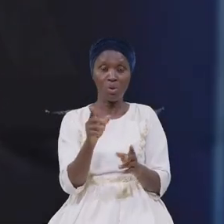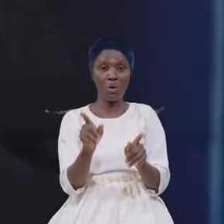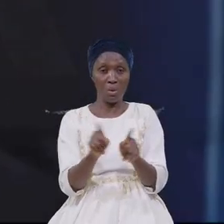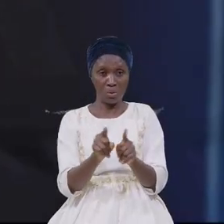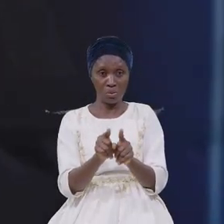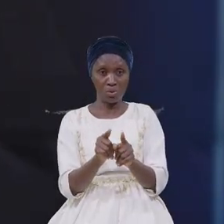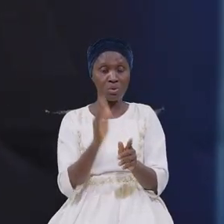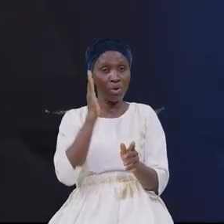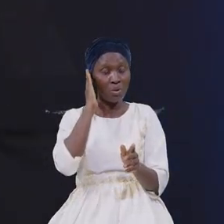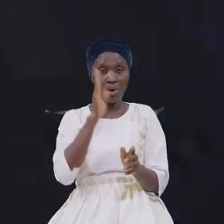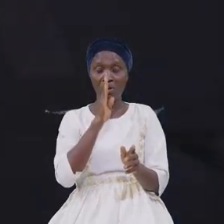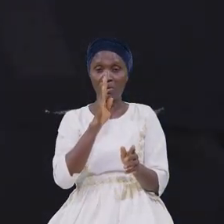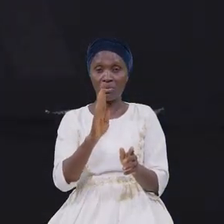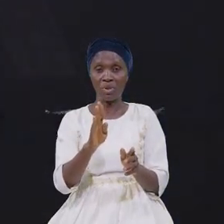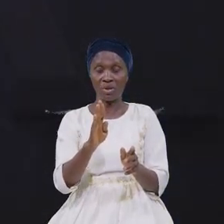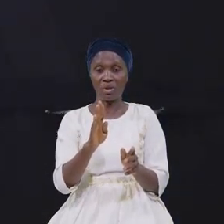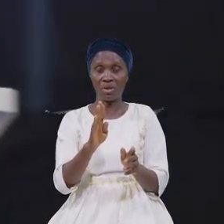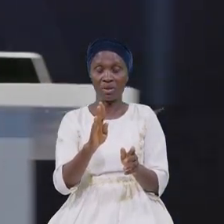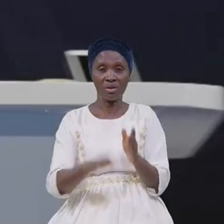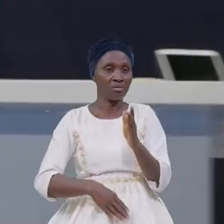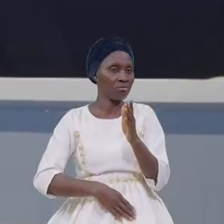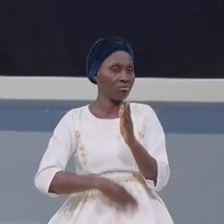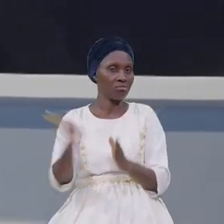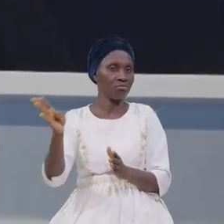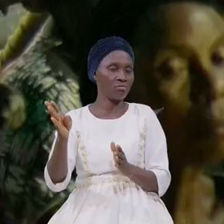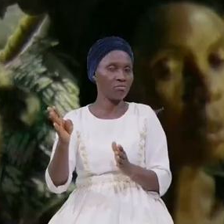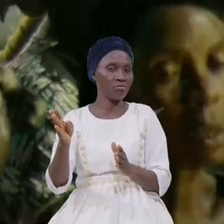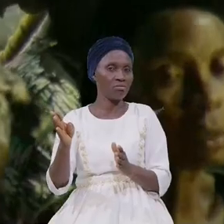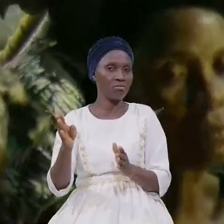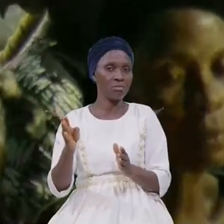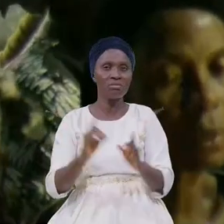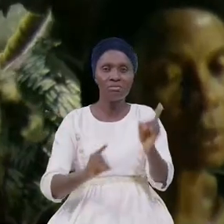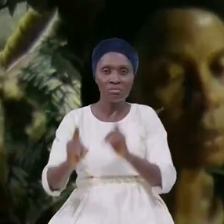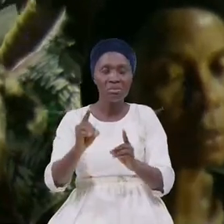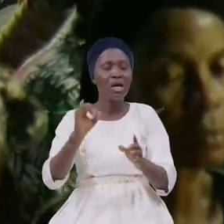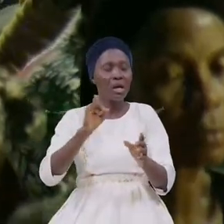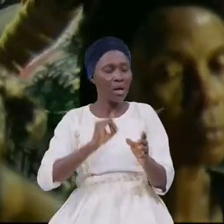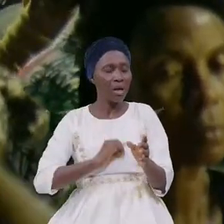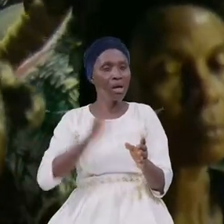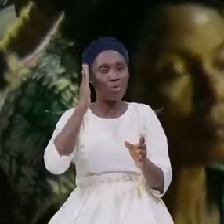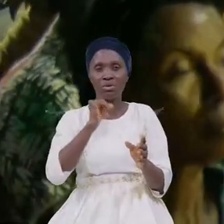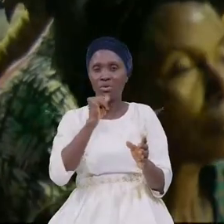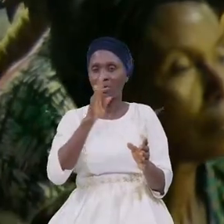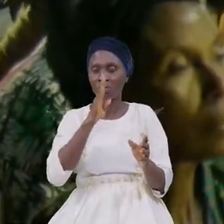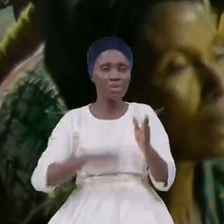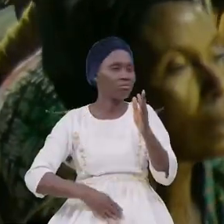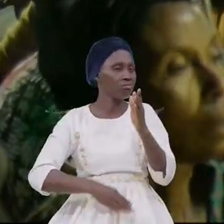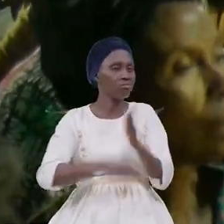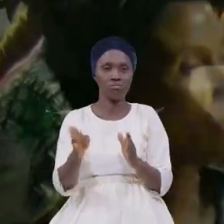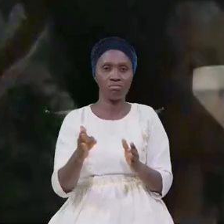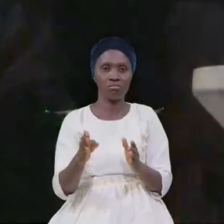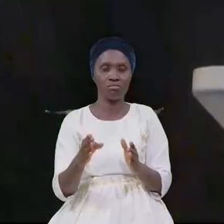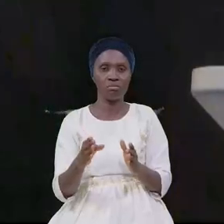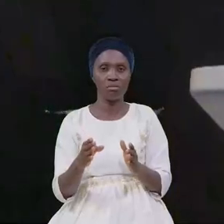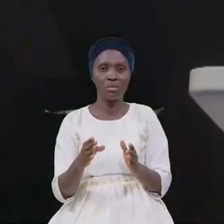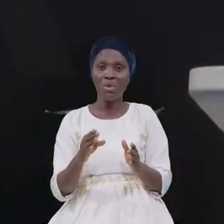aussi retranché. Je ne serai pas retranché. Je donne mon